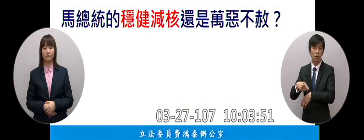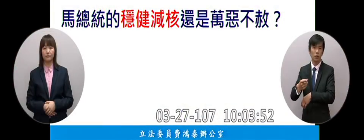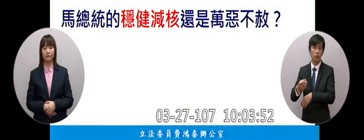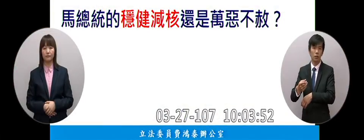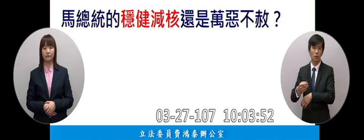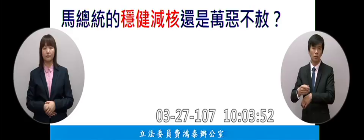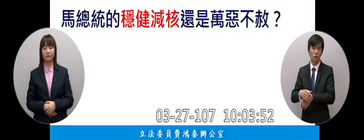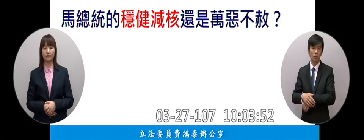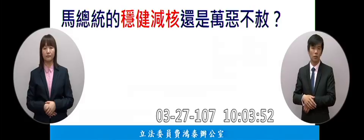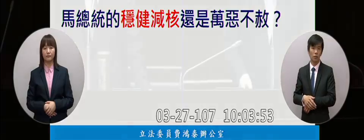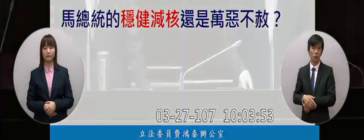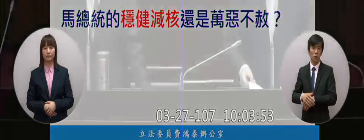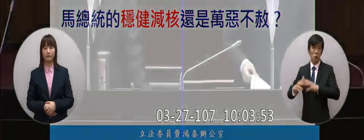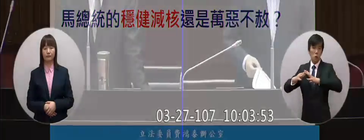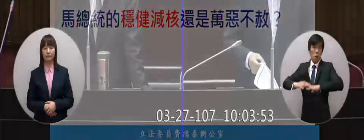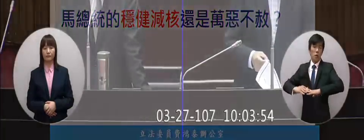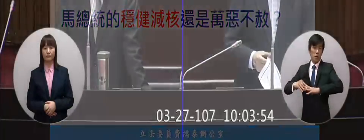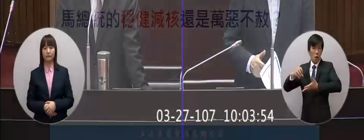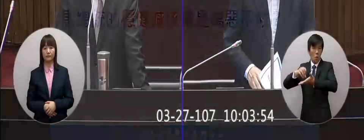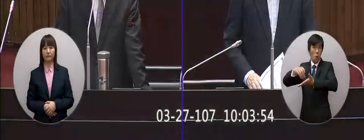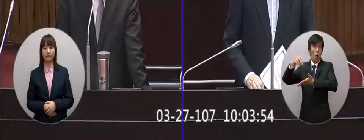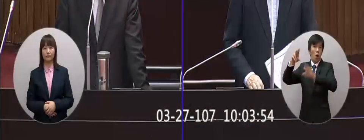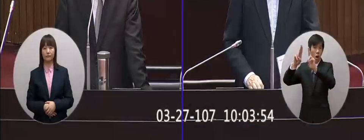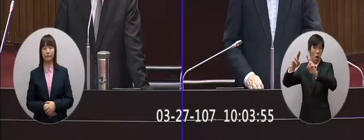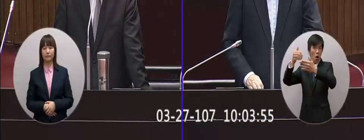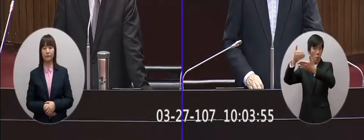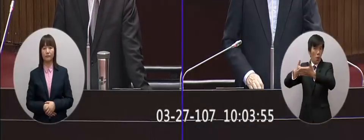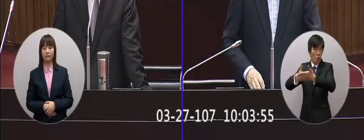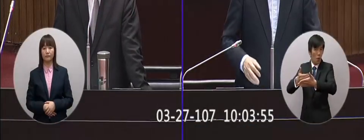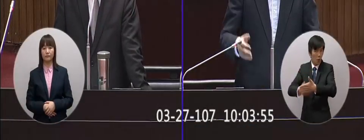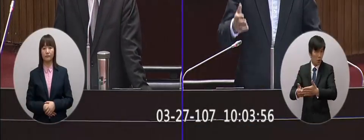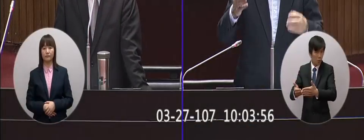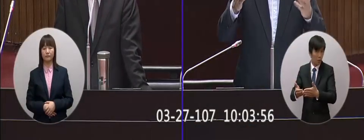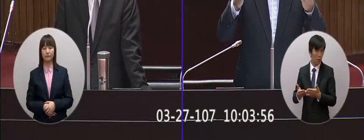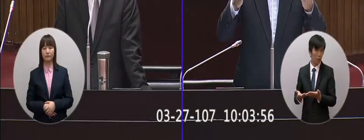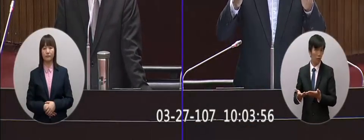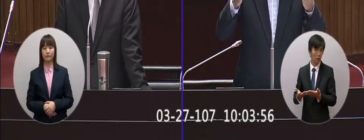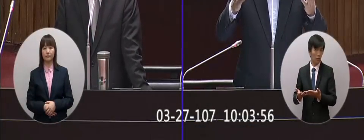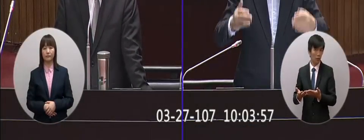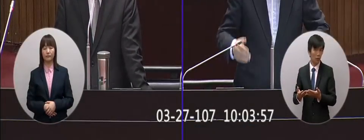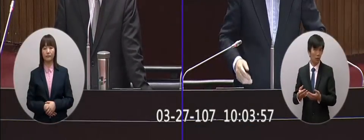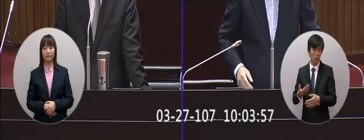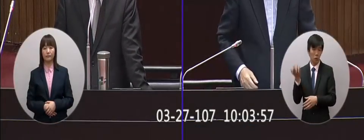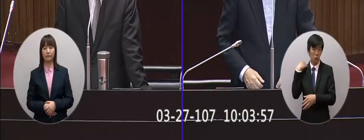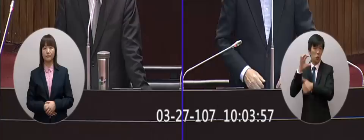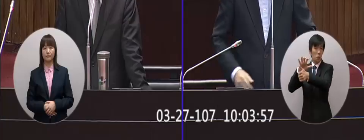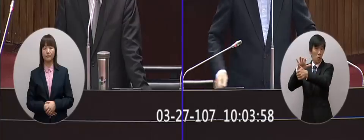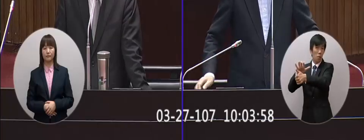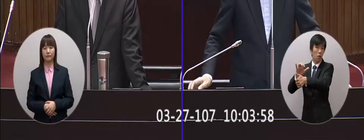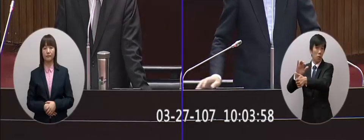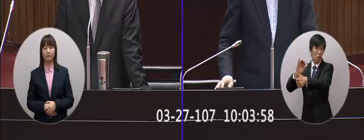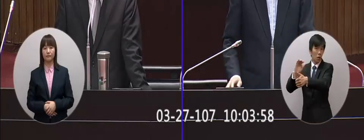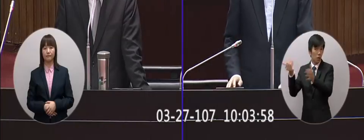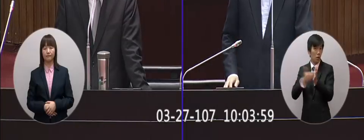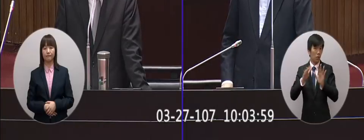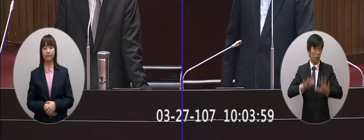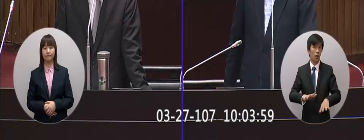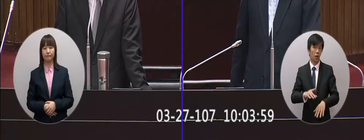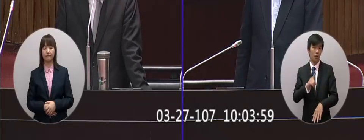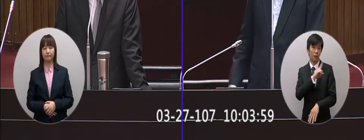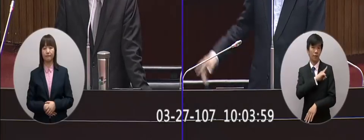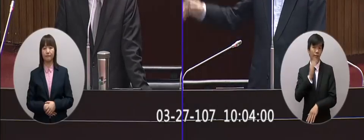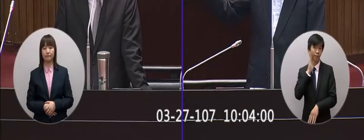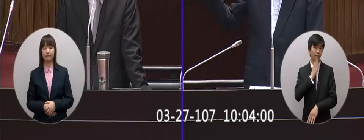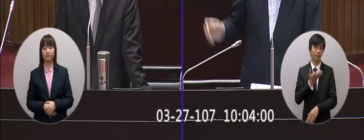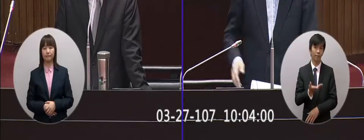那真的你当初你们把它讲得十恶不赦，我真的觉得你们自己打自己的耳光了哈。我要请教